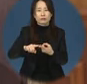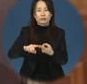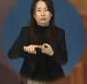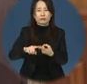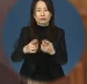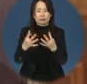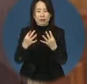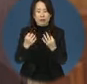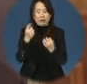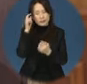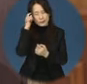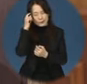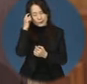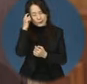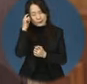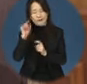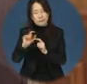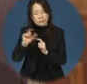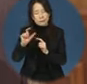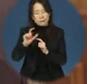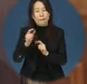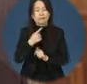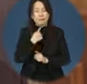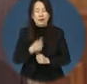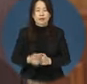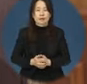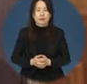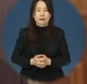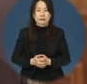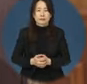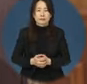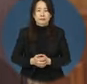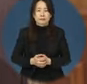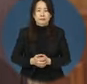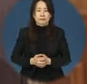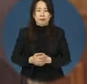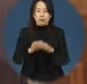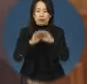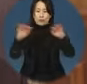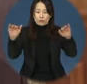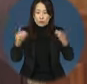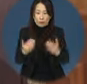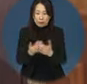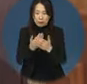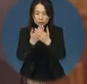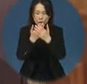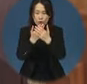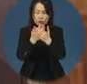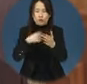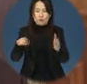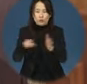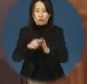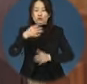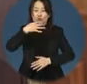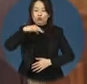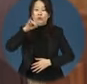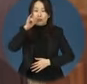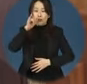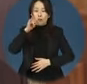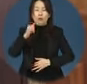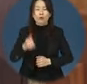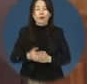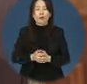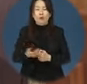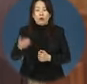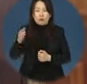많은 거래를 또 고민을 했는데 자신은 어 그 부분이 이제 귀염 발전 측면에서는 굉장히 효과가 있습니다 뭐 예 또 자칫 하면